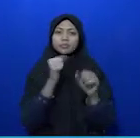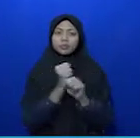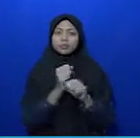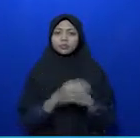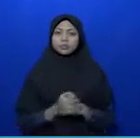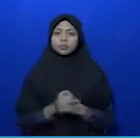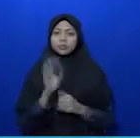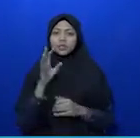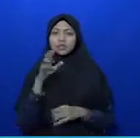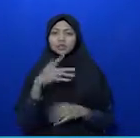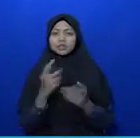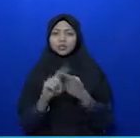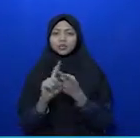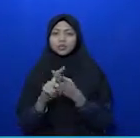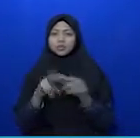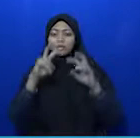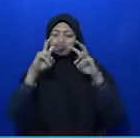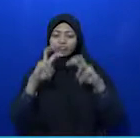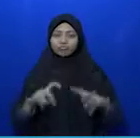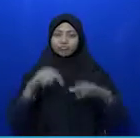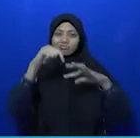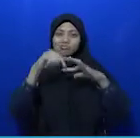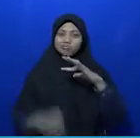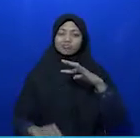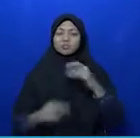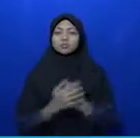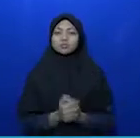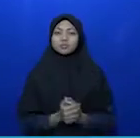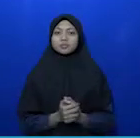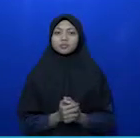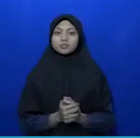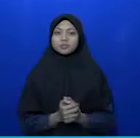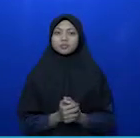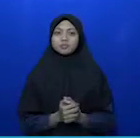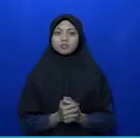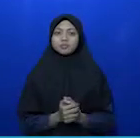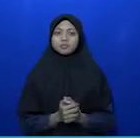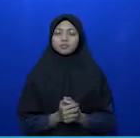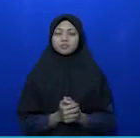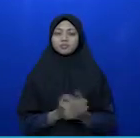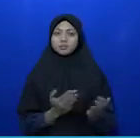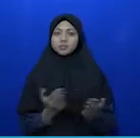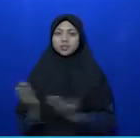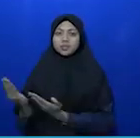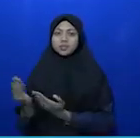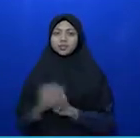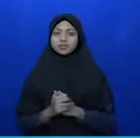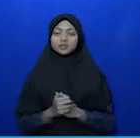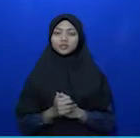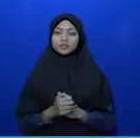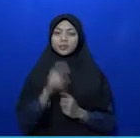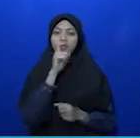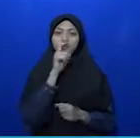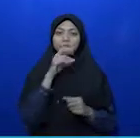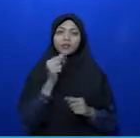bisa menggali lebih detail lagi setelah paparan para narasumber yang lain. Kami silakan berikutnya Mas